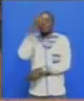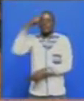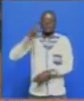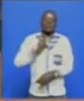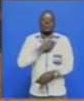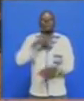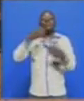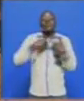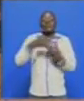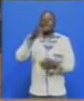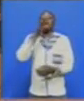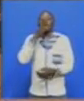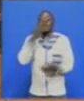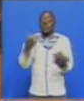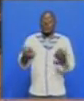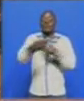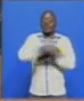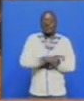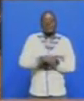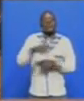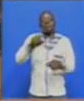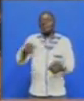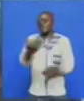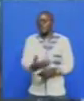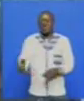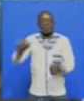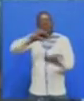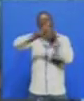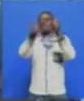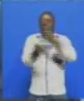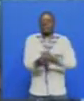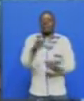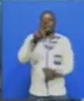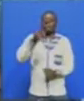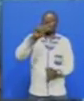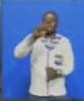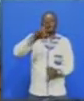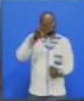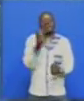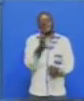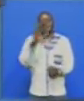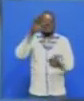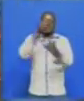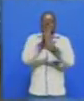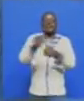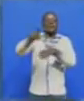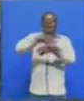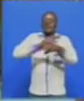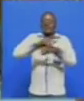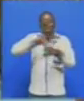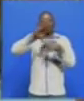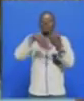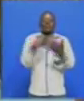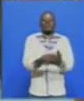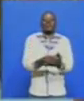maman. Aujourd'hui, les choses ont pris une autre tournure. Le patriarcat semble avoir pris le dessus sur le matriarcat. Ils ont commencé